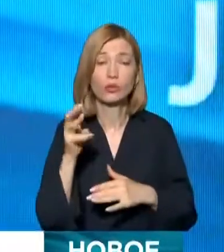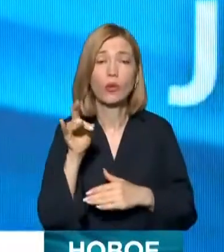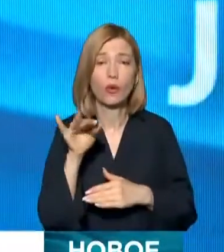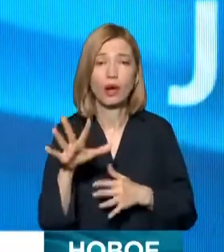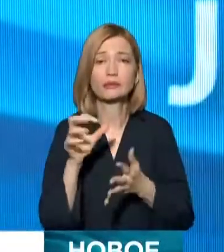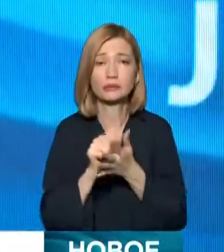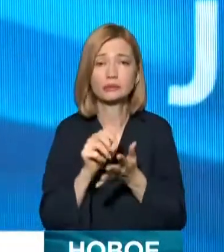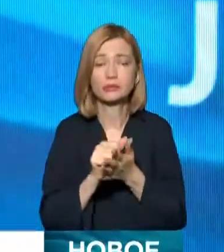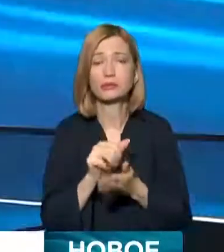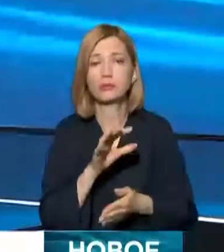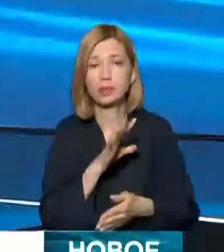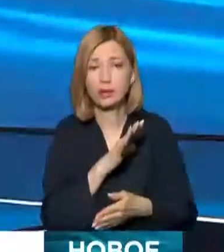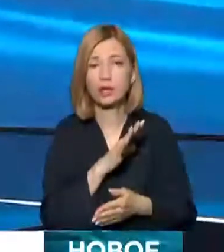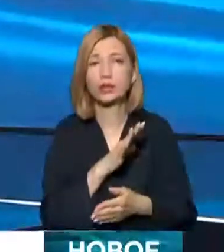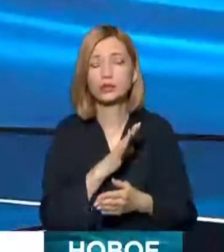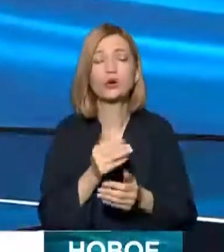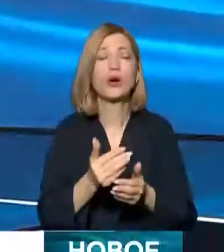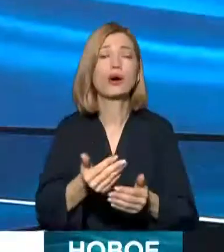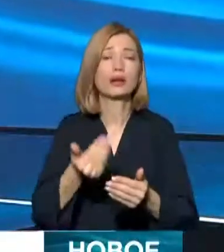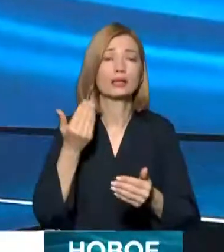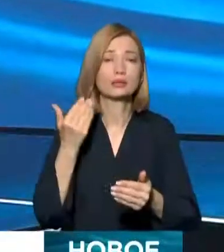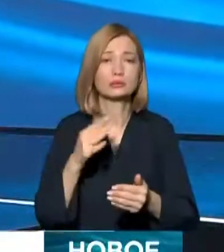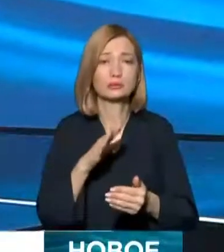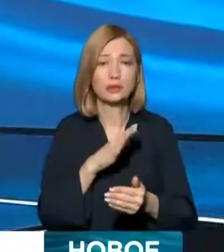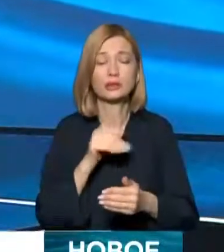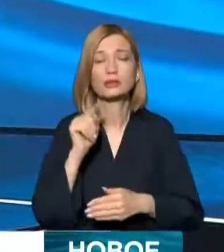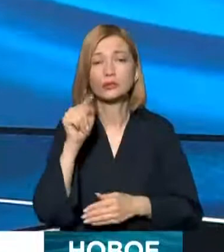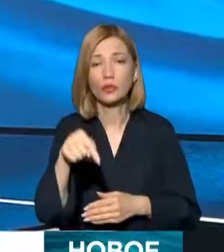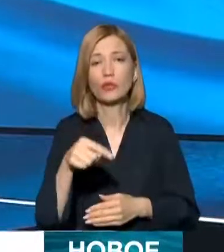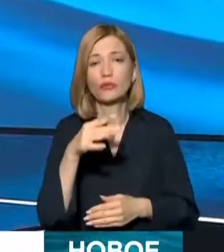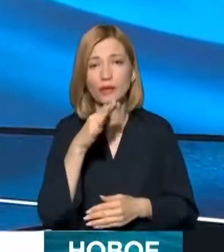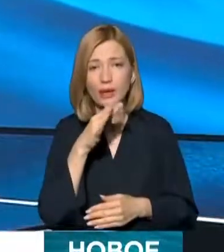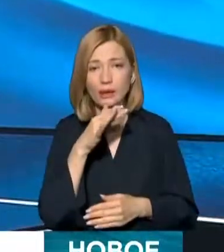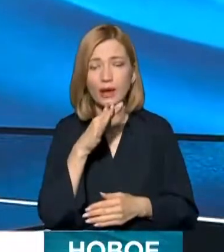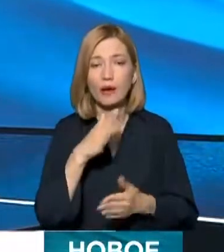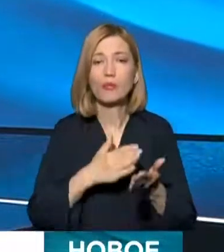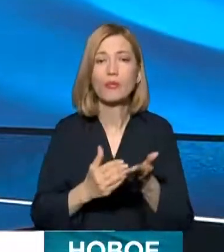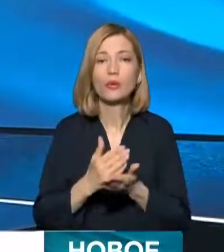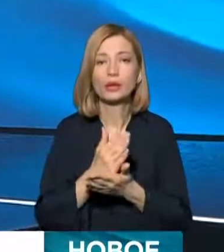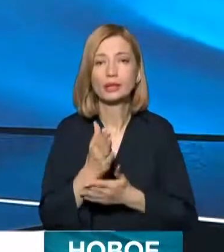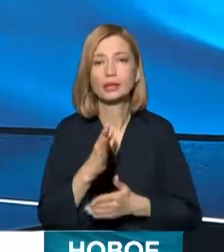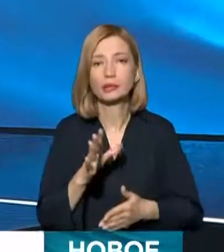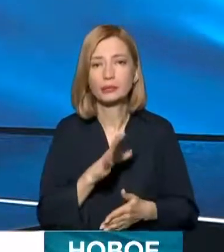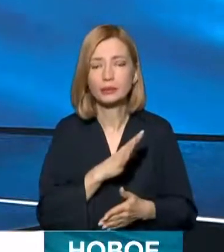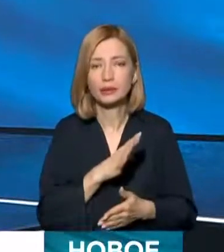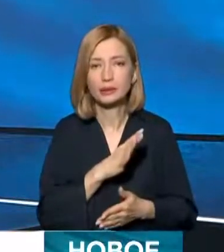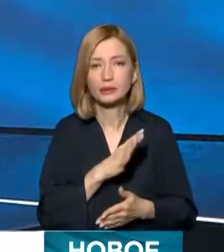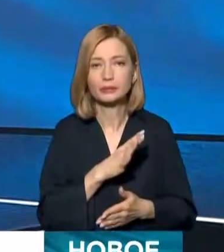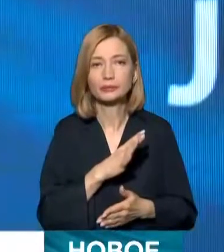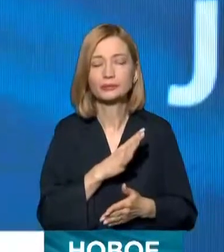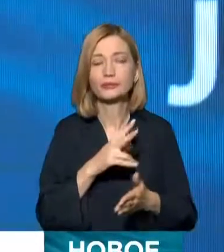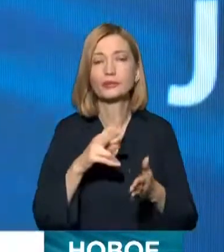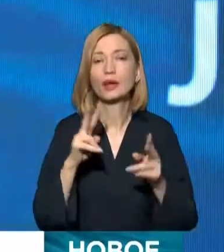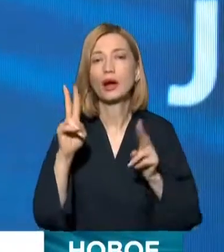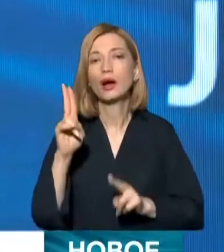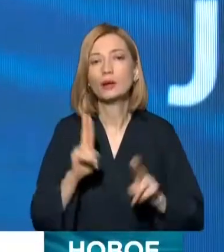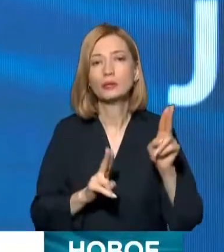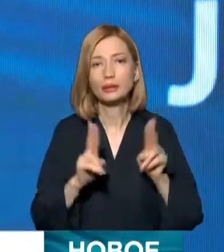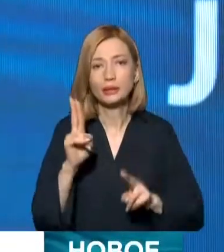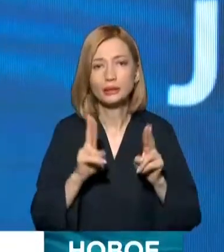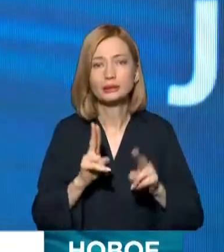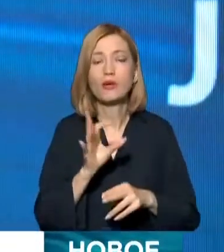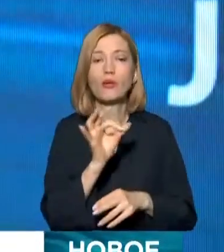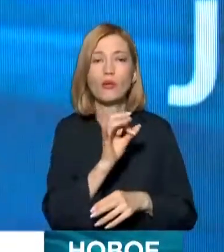политики Казахстана была разработана тогда. И тогда краеугольным камнем внешней политики был обусловлен принцип устава